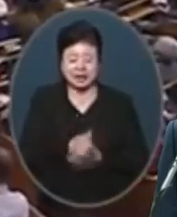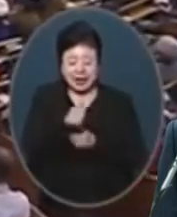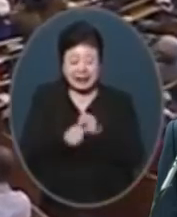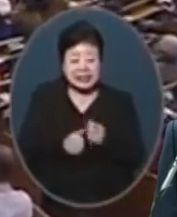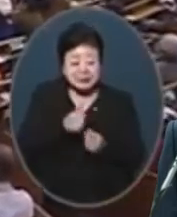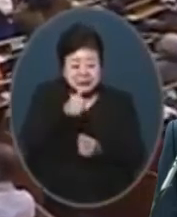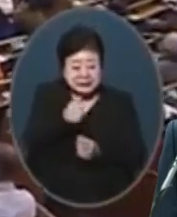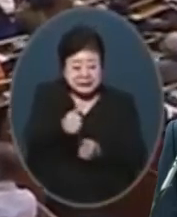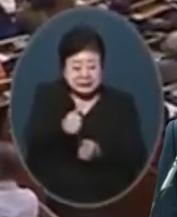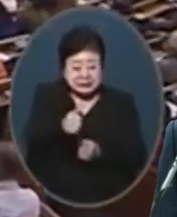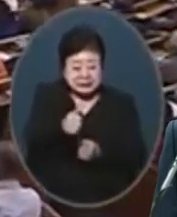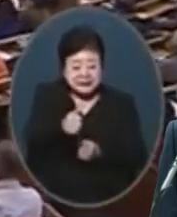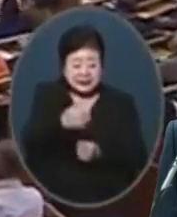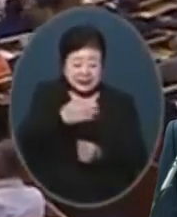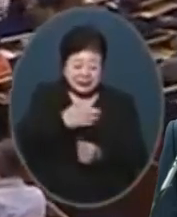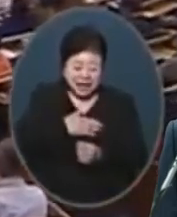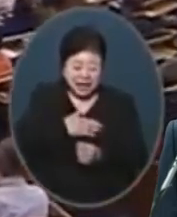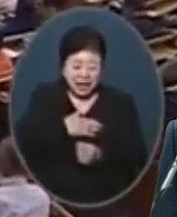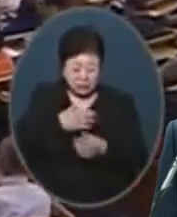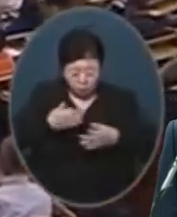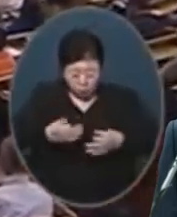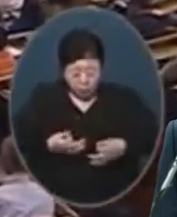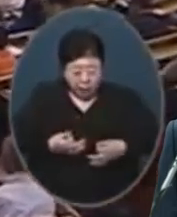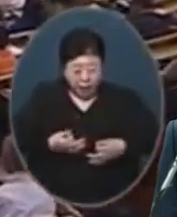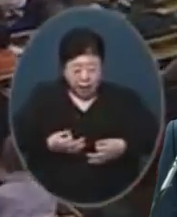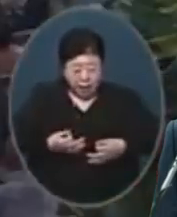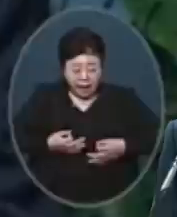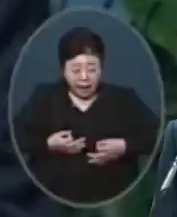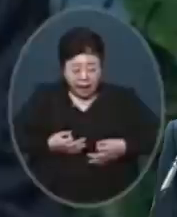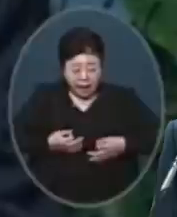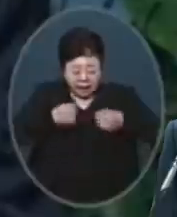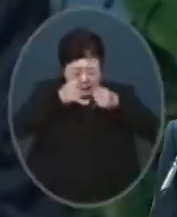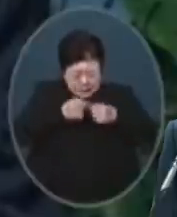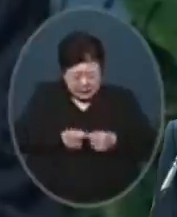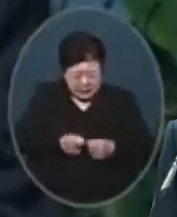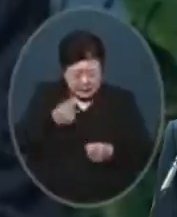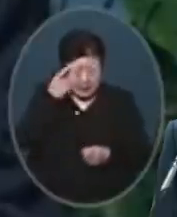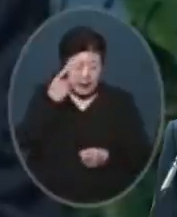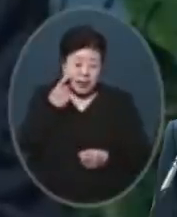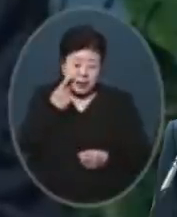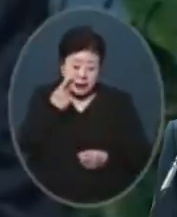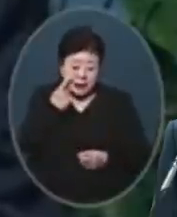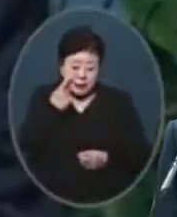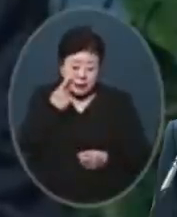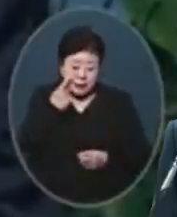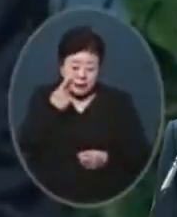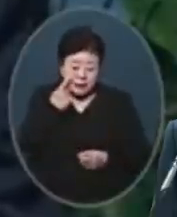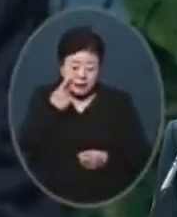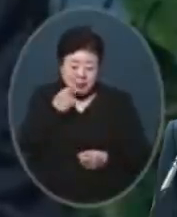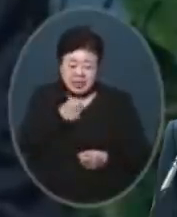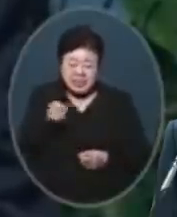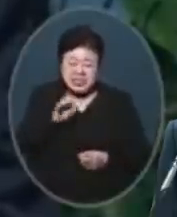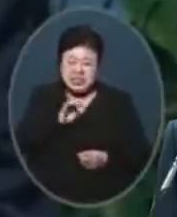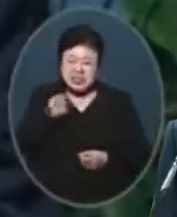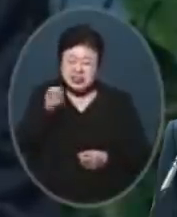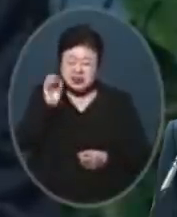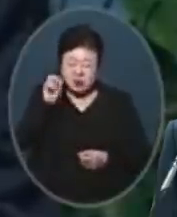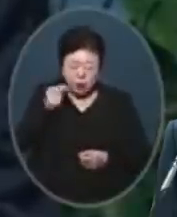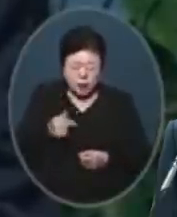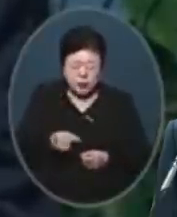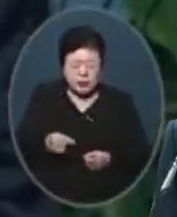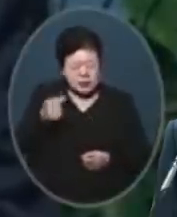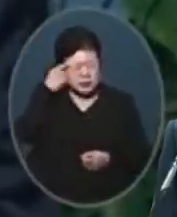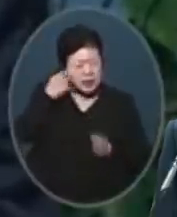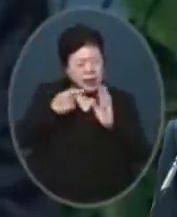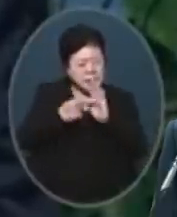하나님은 나를 어떻게 보시는가를 자세히 생각해야 되는 것입니다. 기드온은 부정적인 자화상을